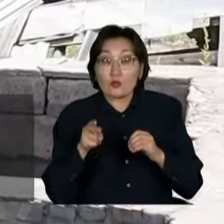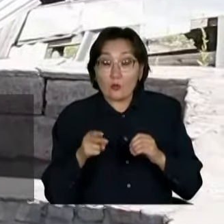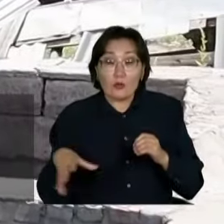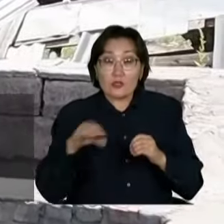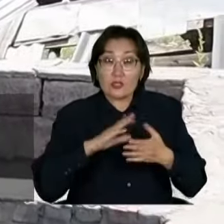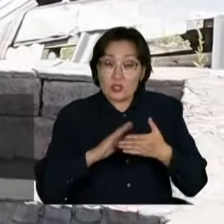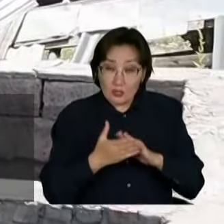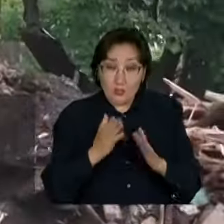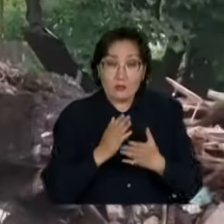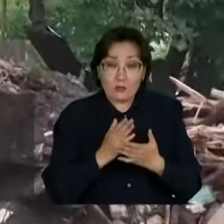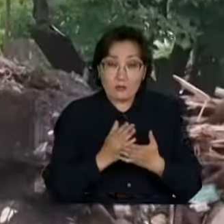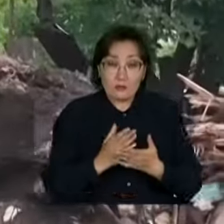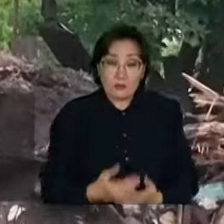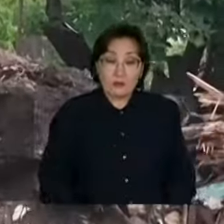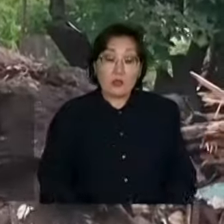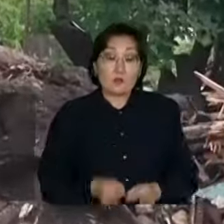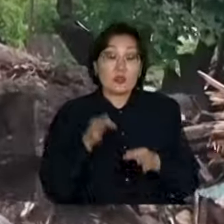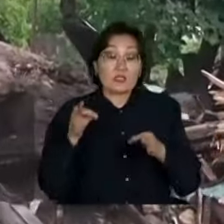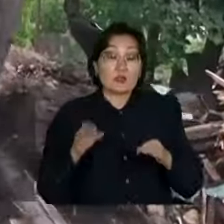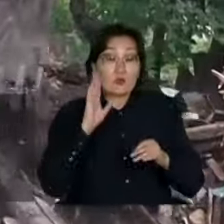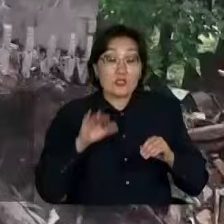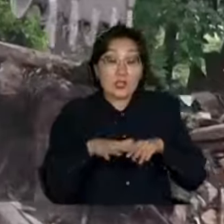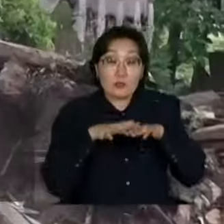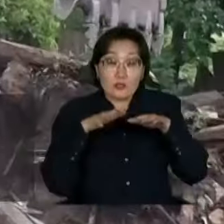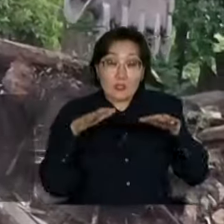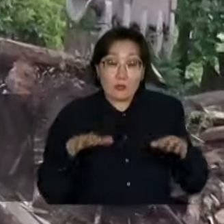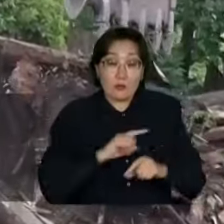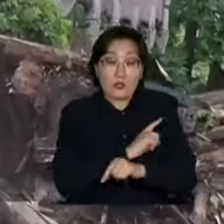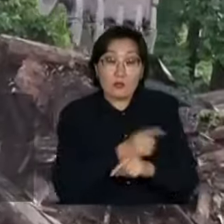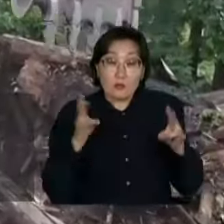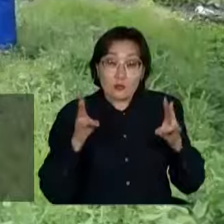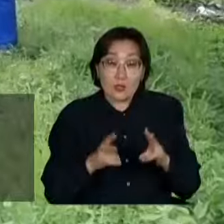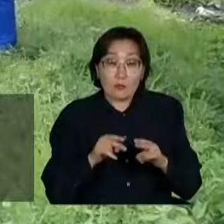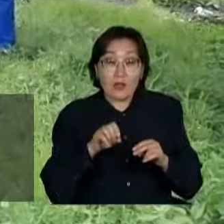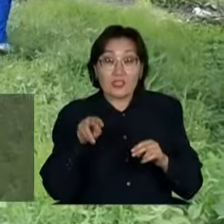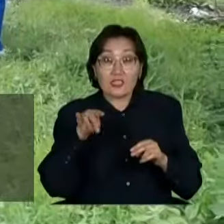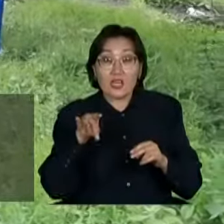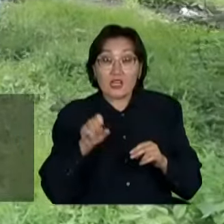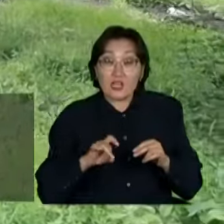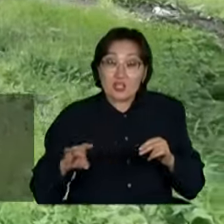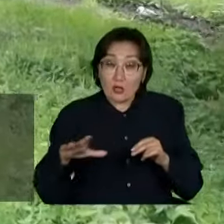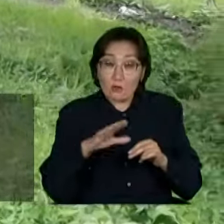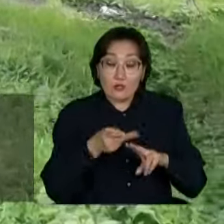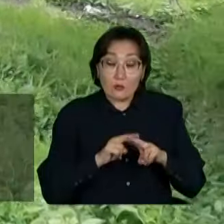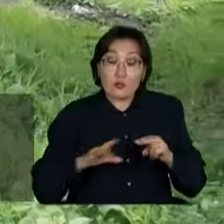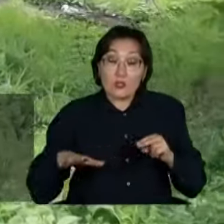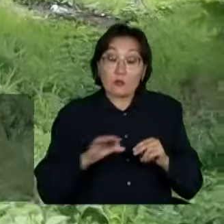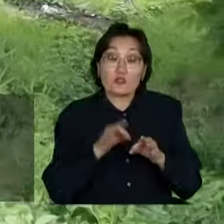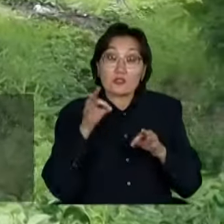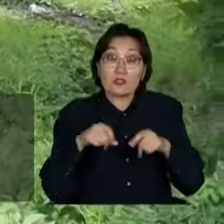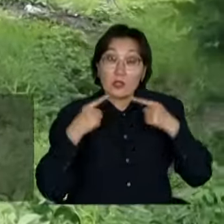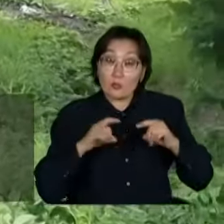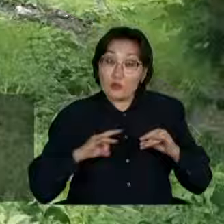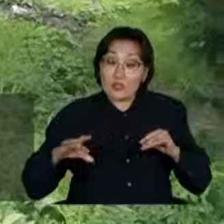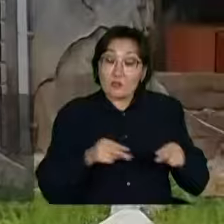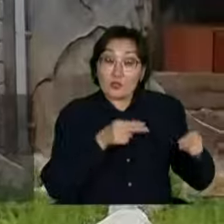барлық жағдай жасалған. Өңірді қарғын су басқанда қатты зақым келген Падгара ақшам ауданы болды. Бұл аумақта облыстың өзге